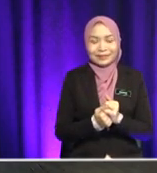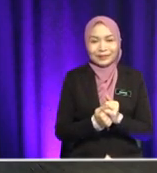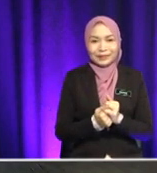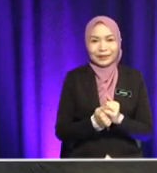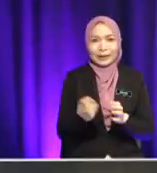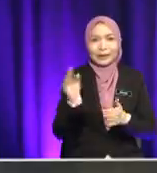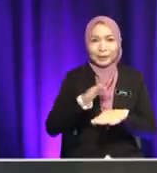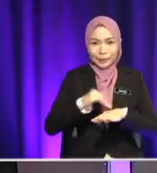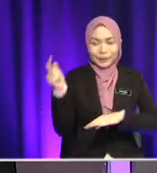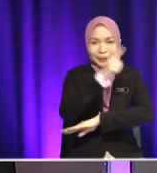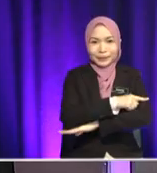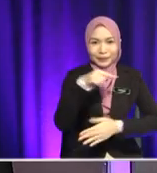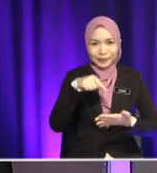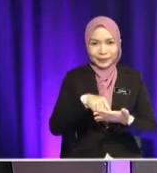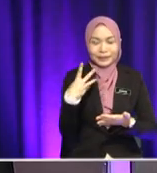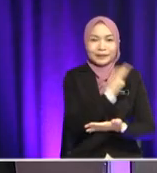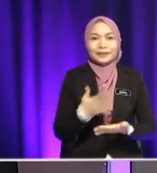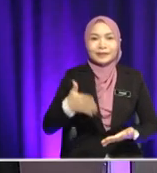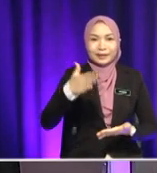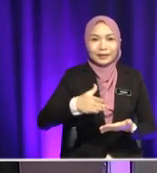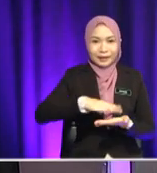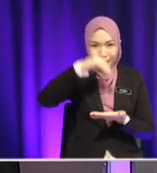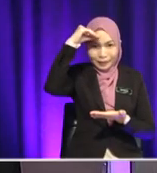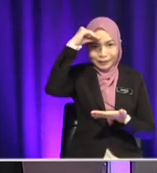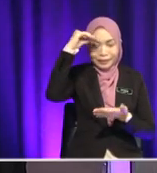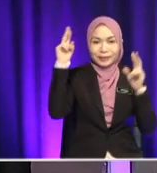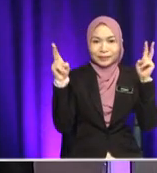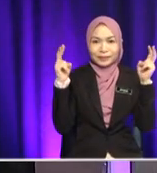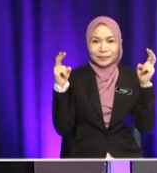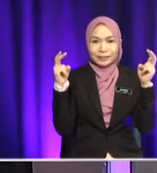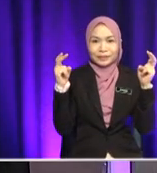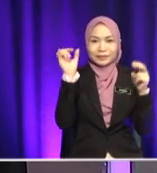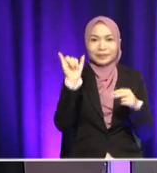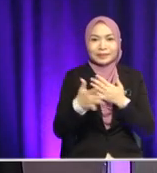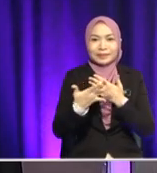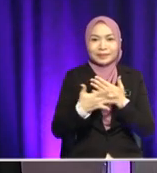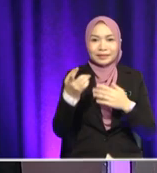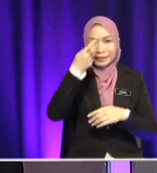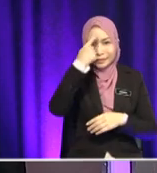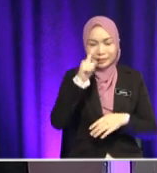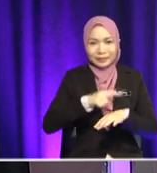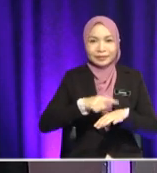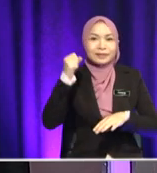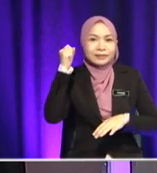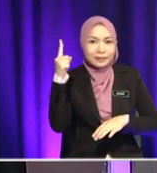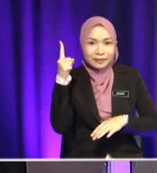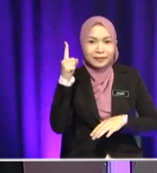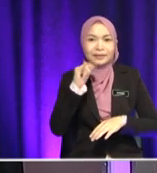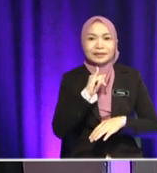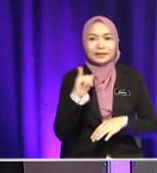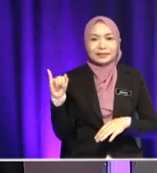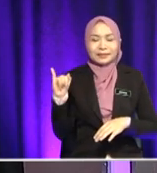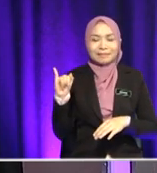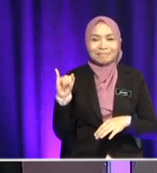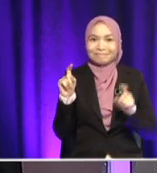pada hari ini kita akan belajar satu topik yang sangat menarik dan mudah sebenarnya untuk dipahami dan orang ke atas kompor masuk dalam